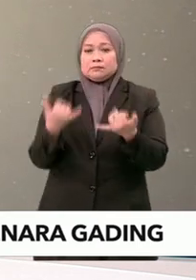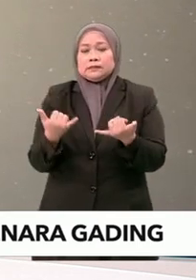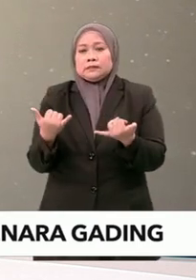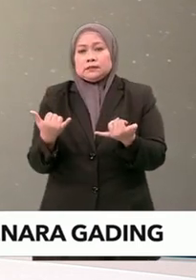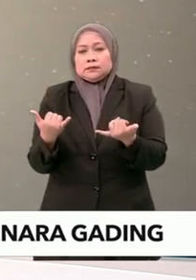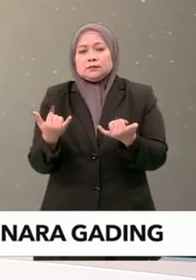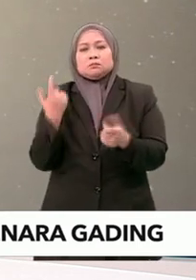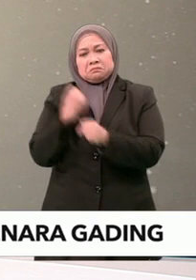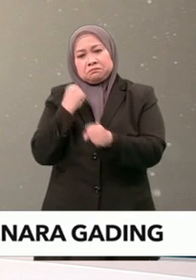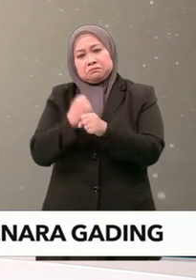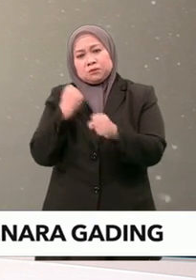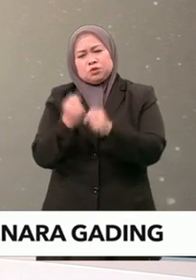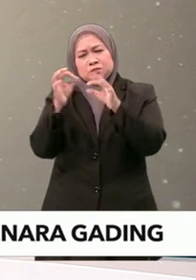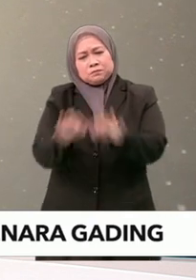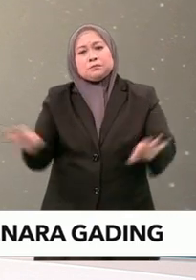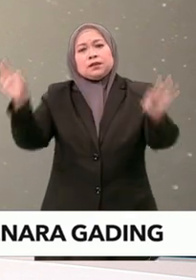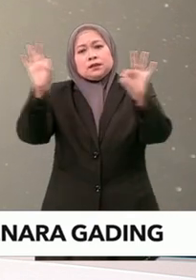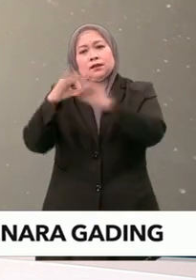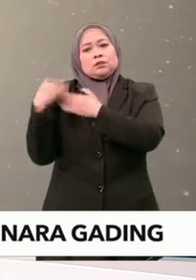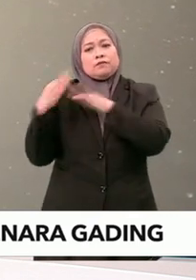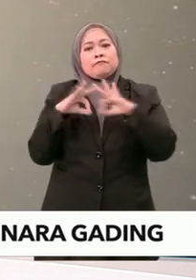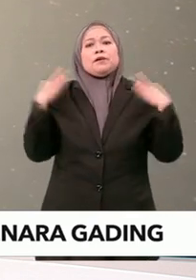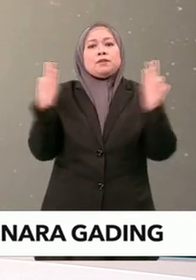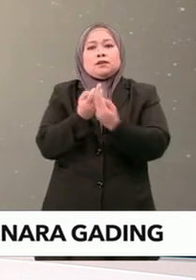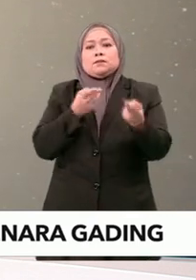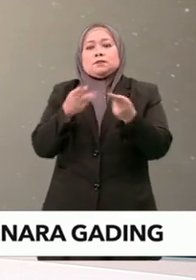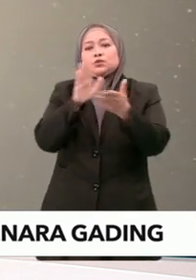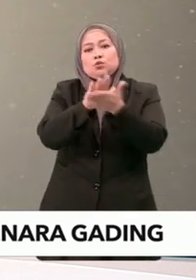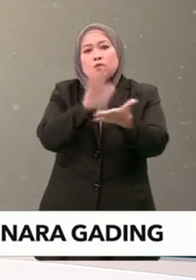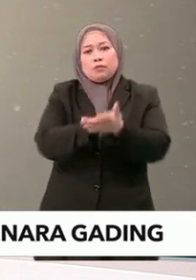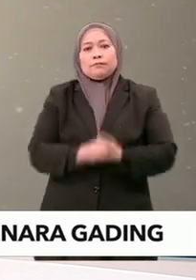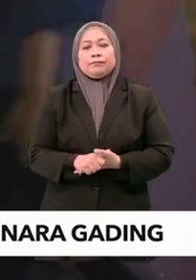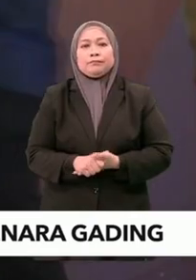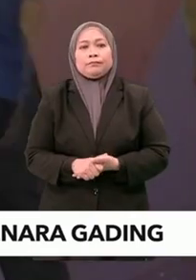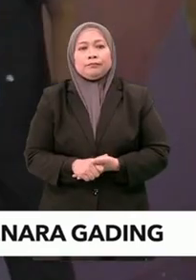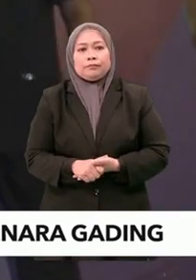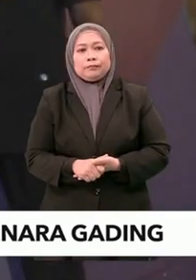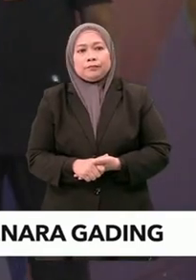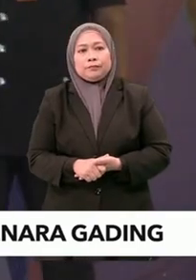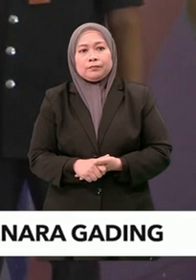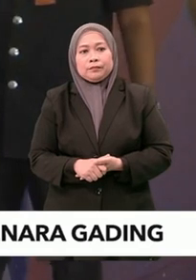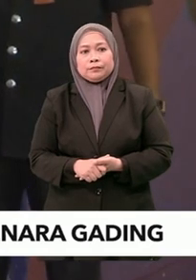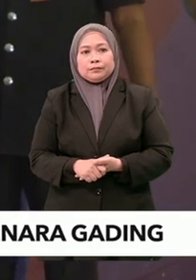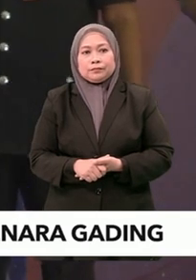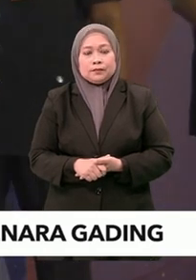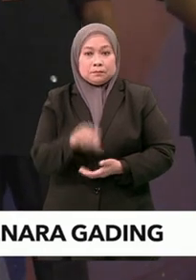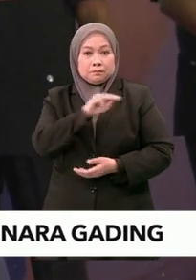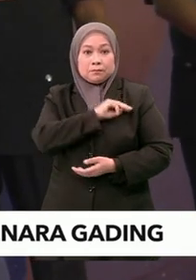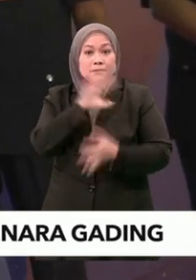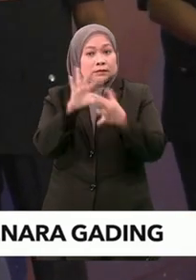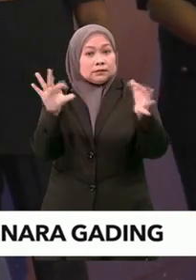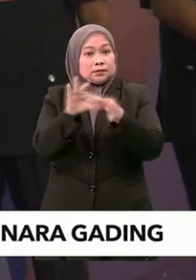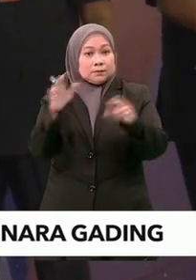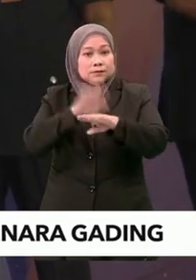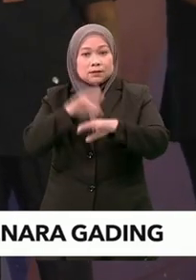tulang belakang keluarga untuk menyadari 3 lagi adiknya yang masih di sekolah menceritakan hal itu